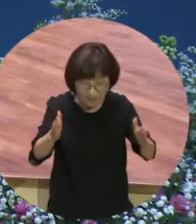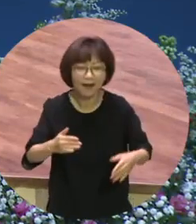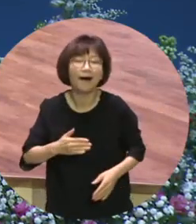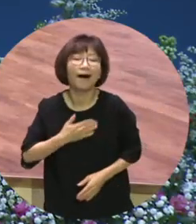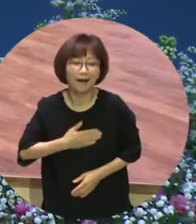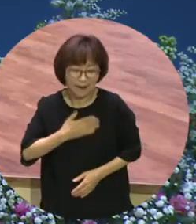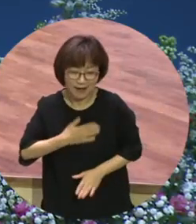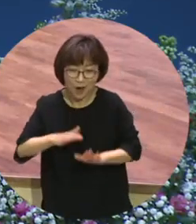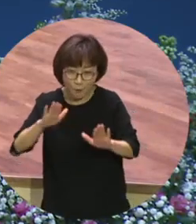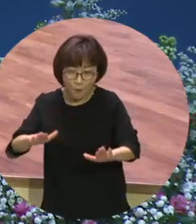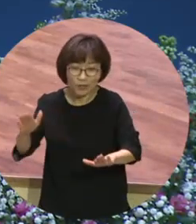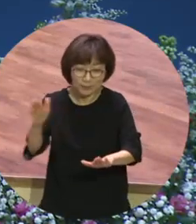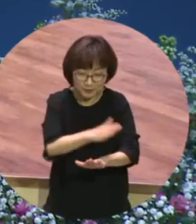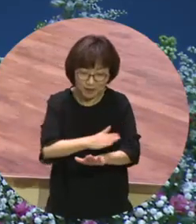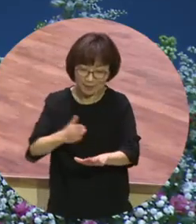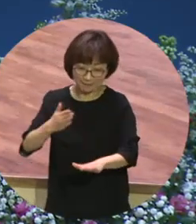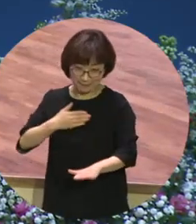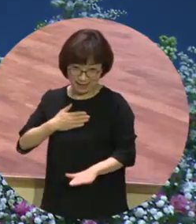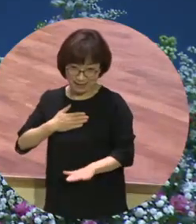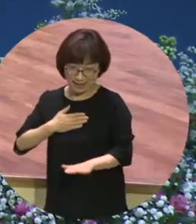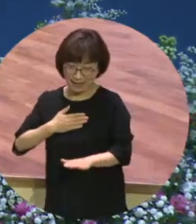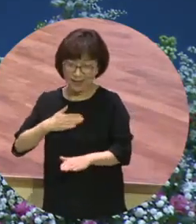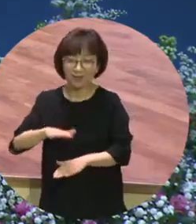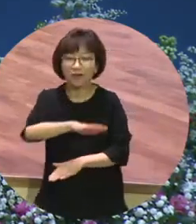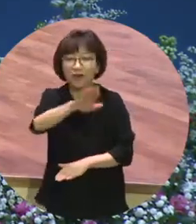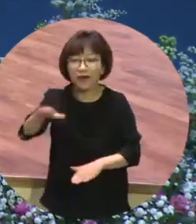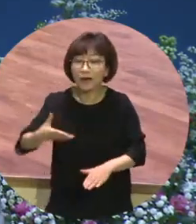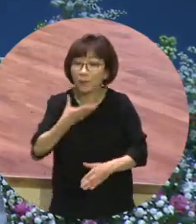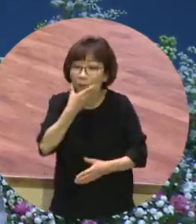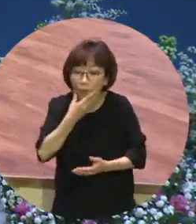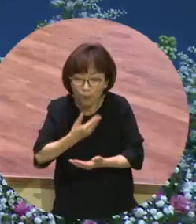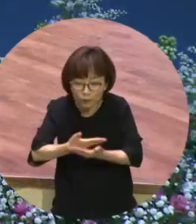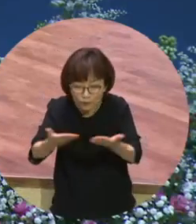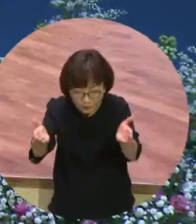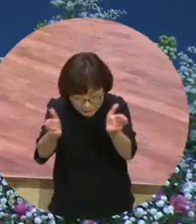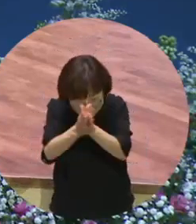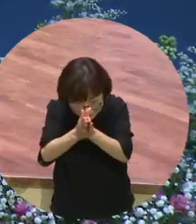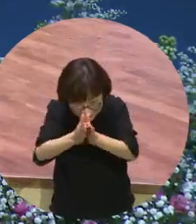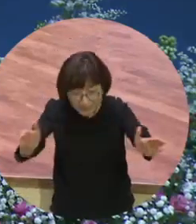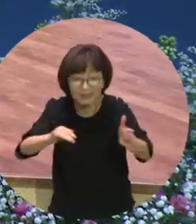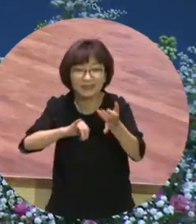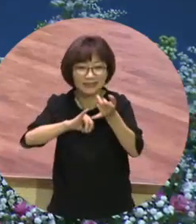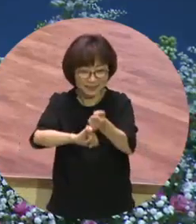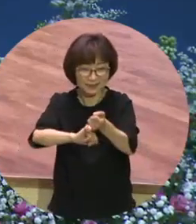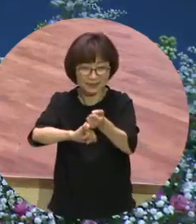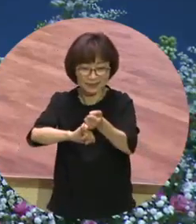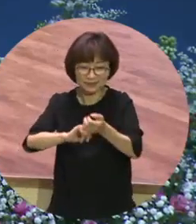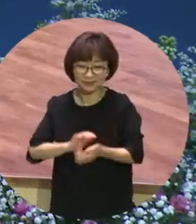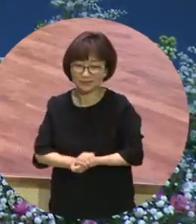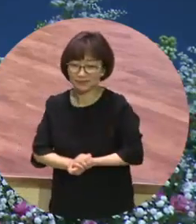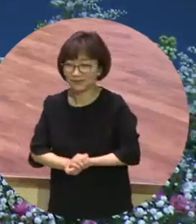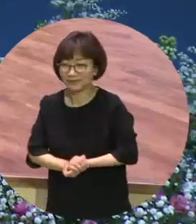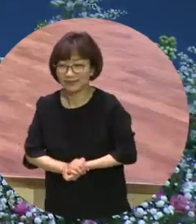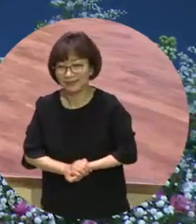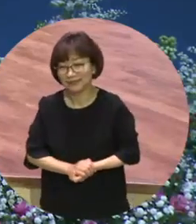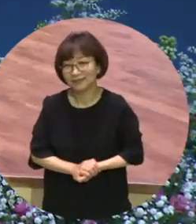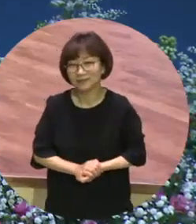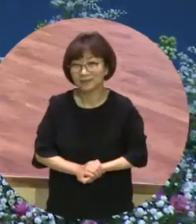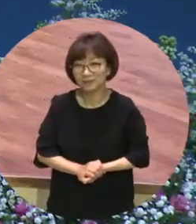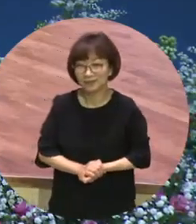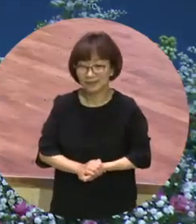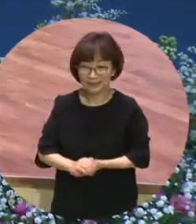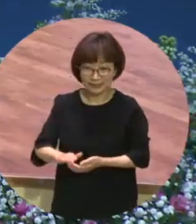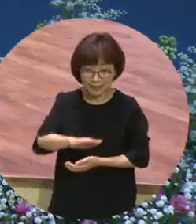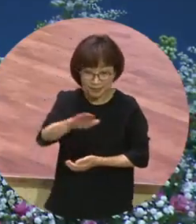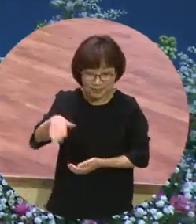손에 달렸어요? 하나님 손에 달렸어요. 그래서 내 말은요, 예수를 제대로 믿어보세요. 예수를 내가 이야기하자는